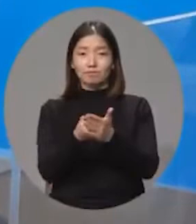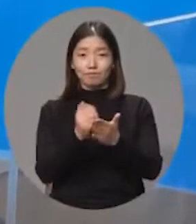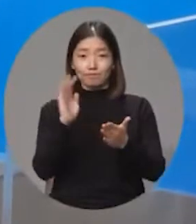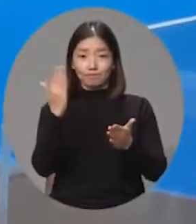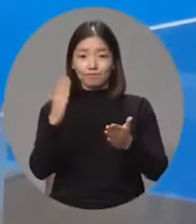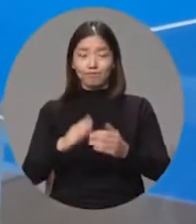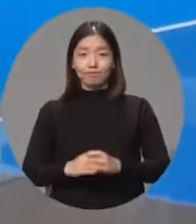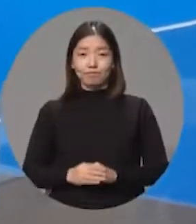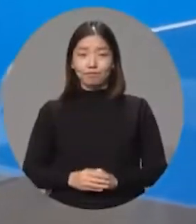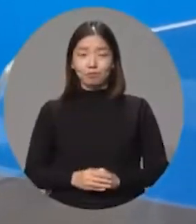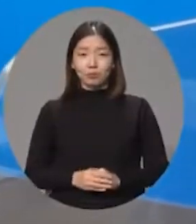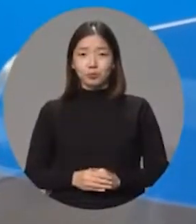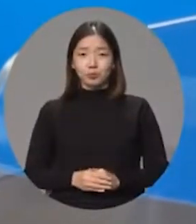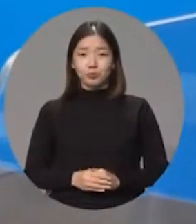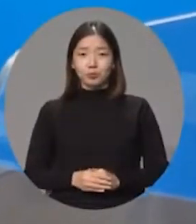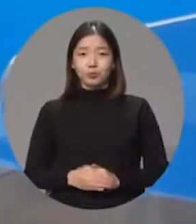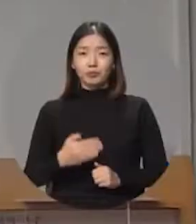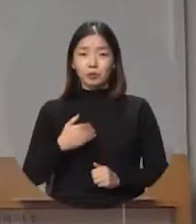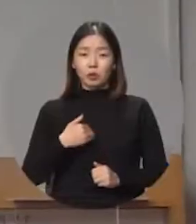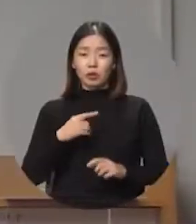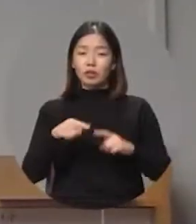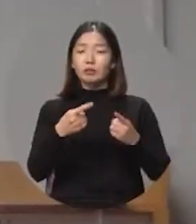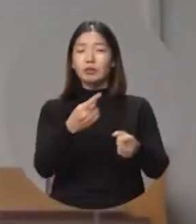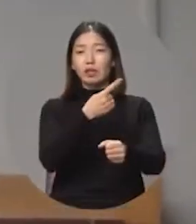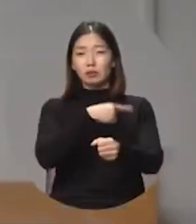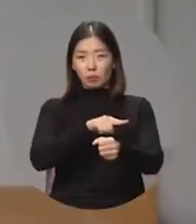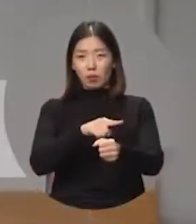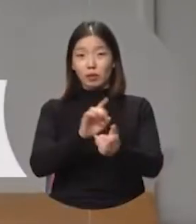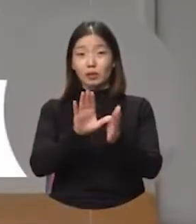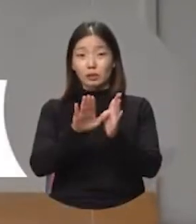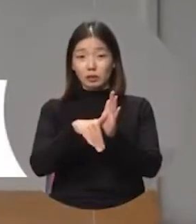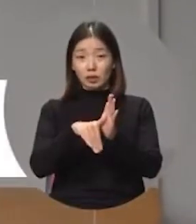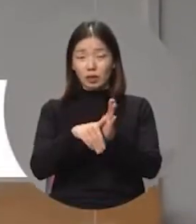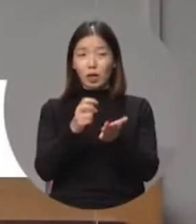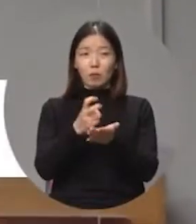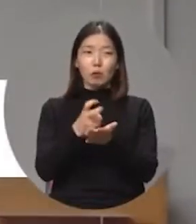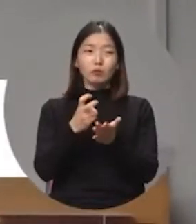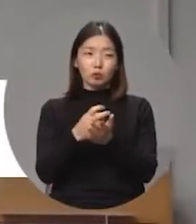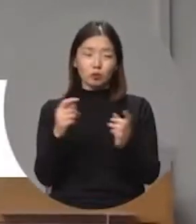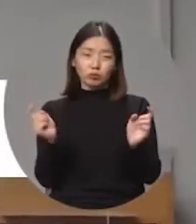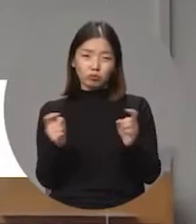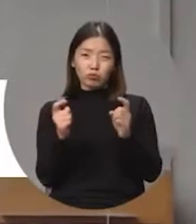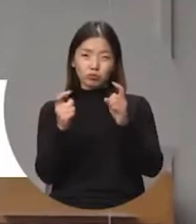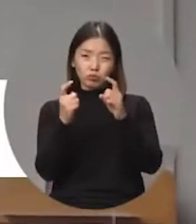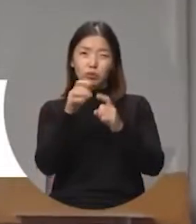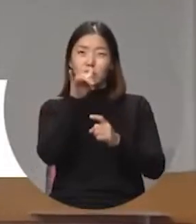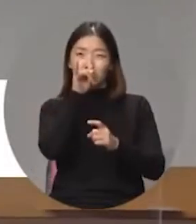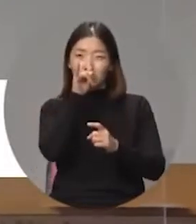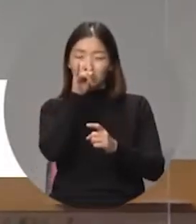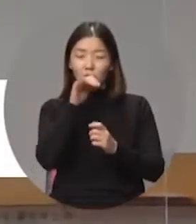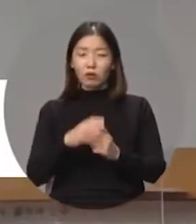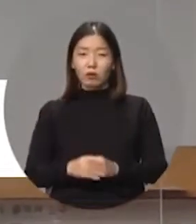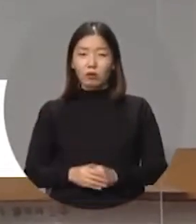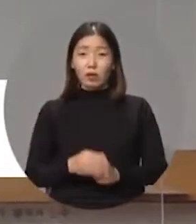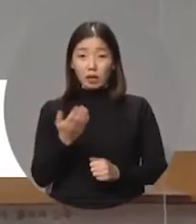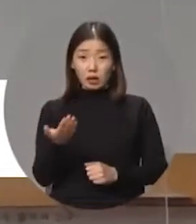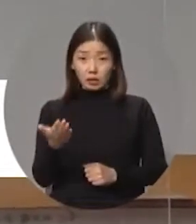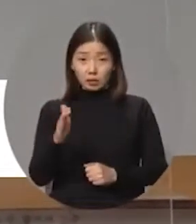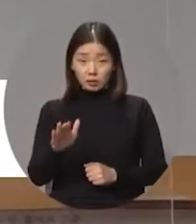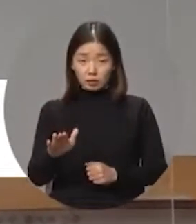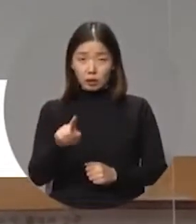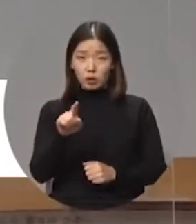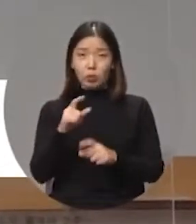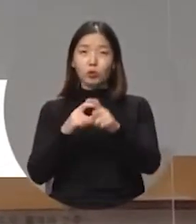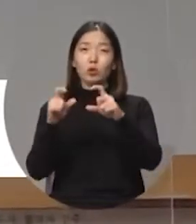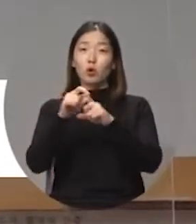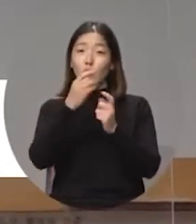결정했다고 밝혔습니다. 저희들이 입찰 제한을 시켰을 때 법적 다툼은 분명히 일어날 것입니다. 그렇지만 어떤 뭐 그보다